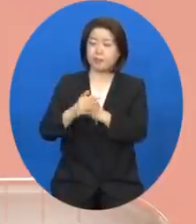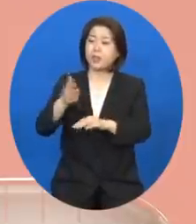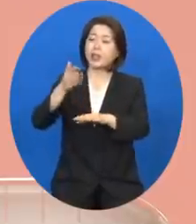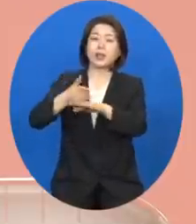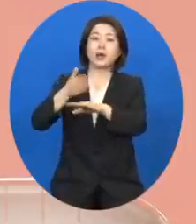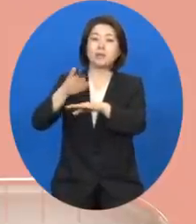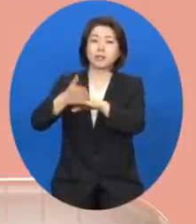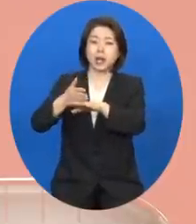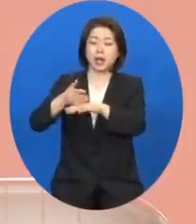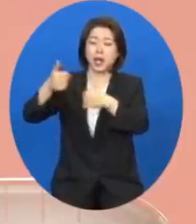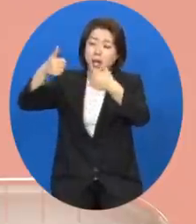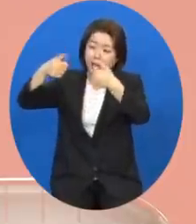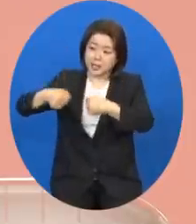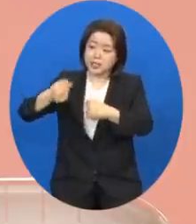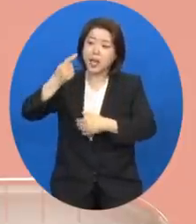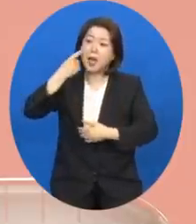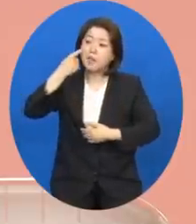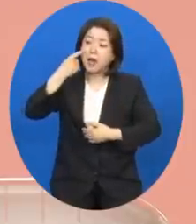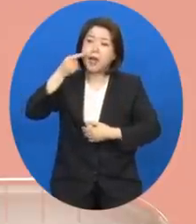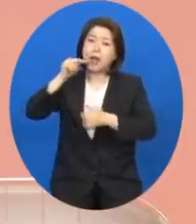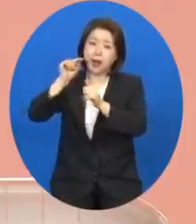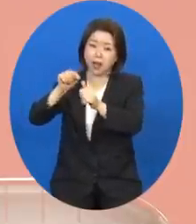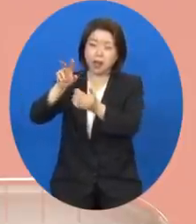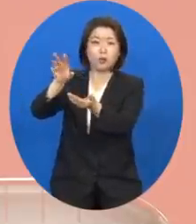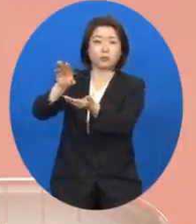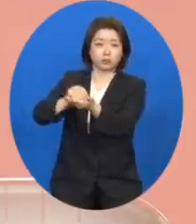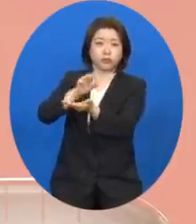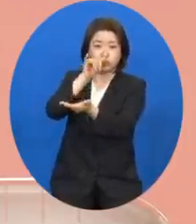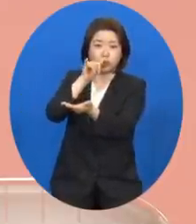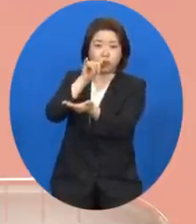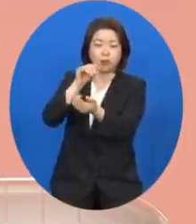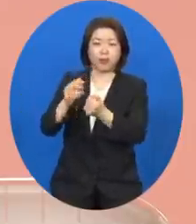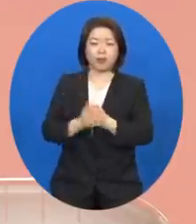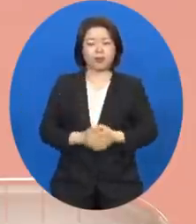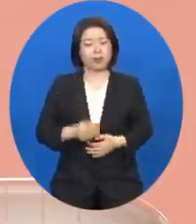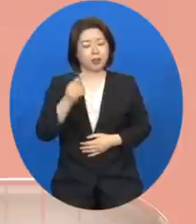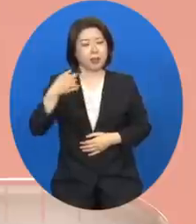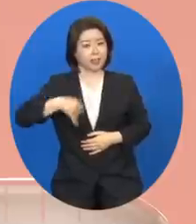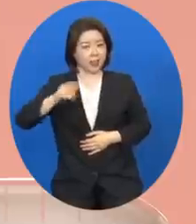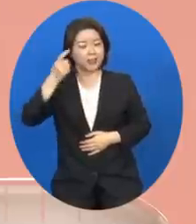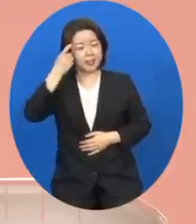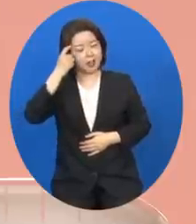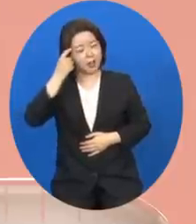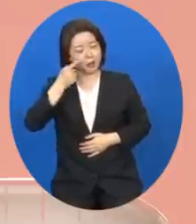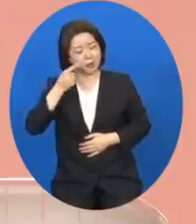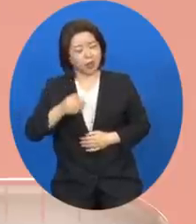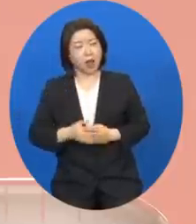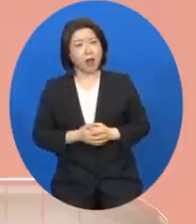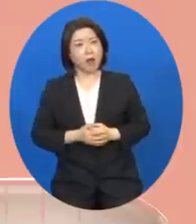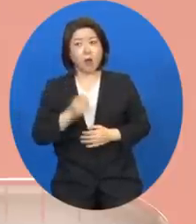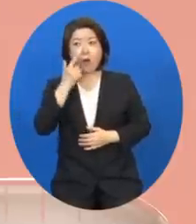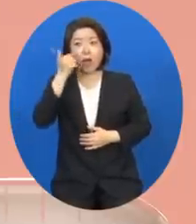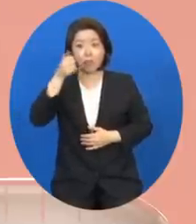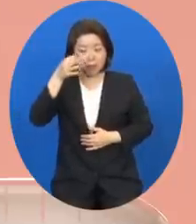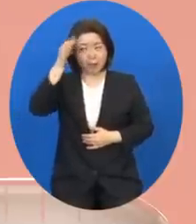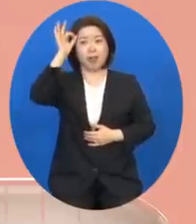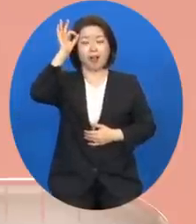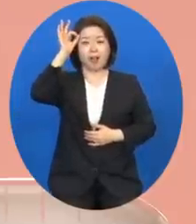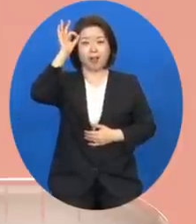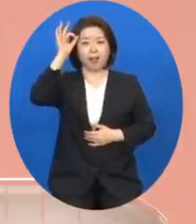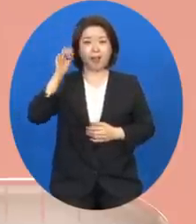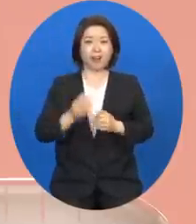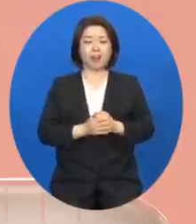감사 인사를 하라. 그게 과제였대요. 근데 생각해 보니까 아빠가 생각이